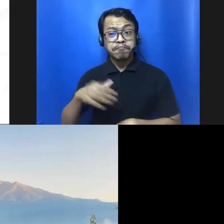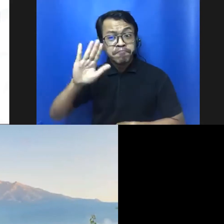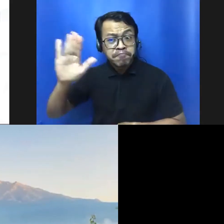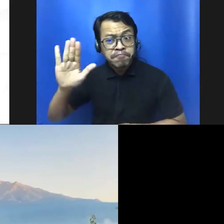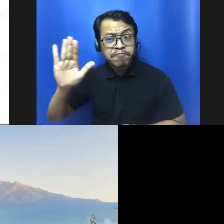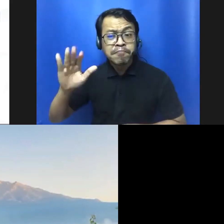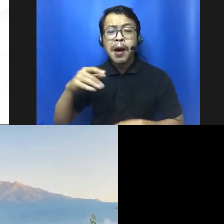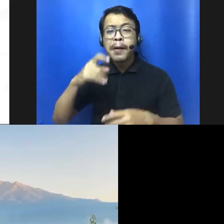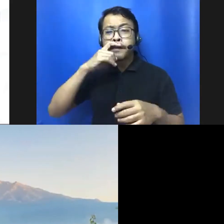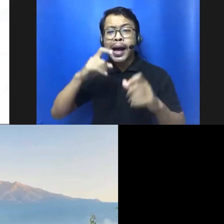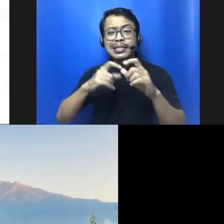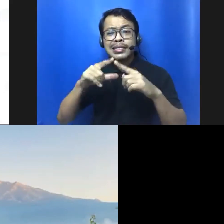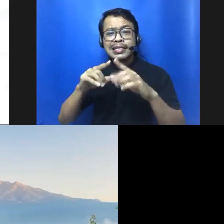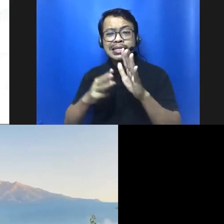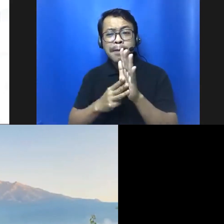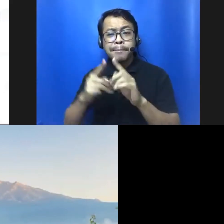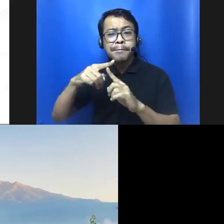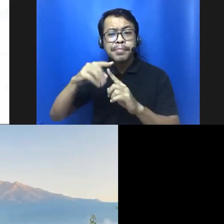Pak Samto?